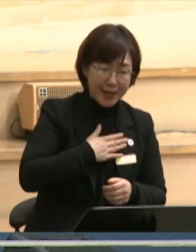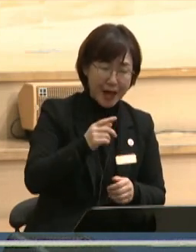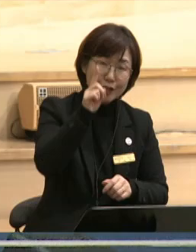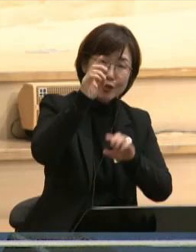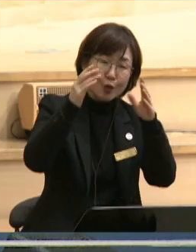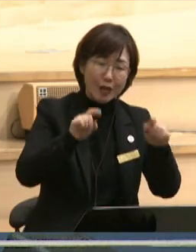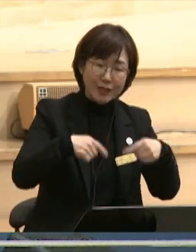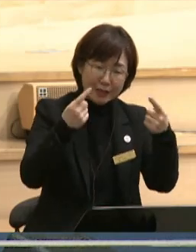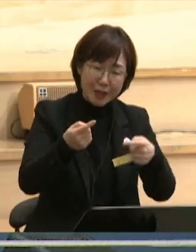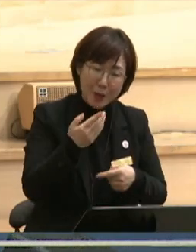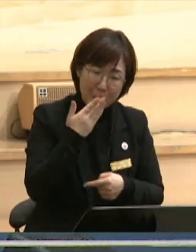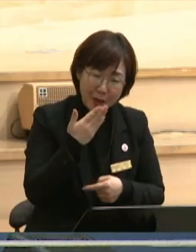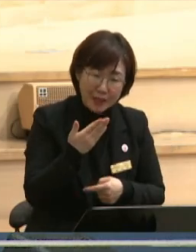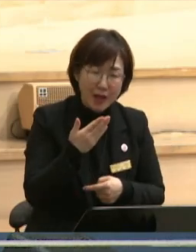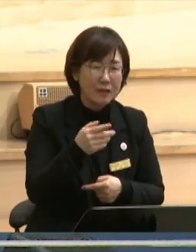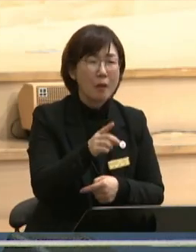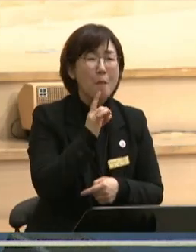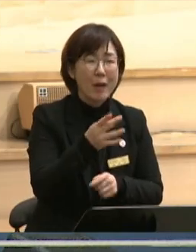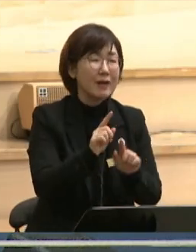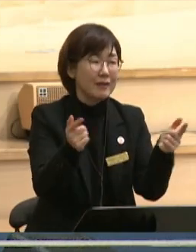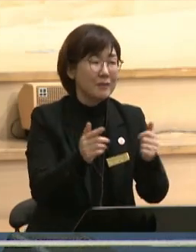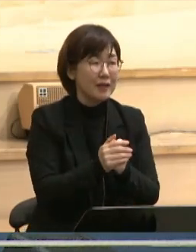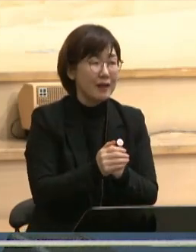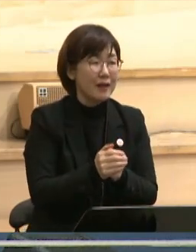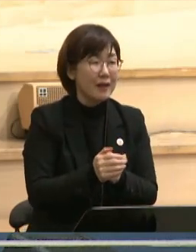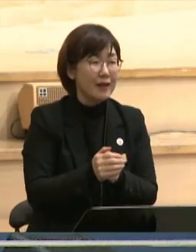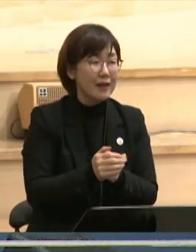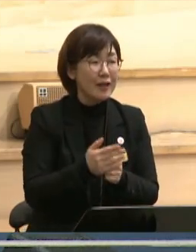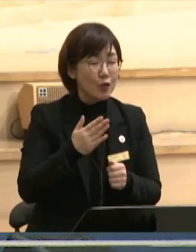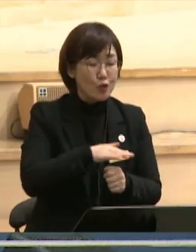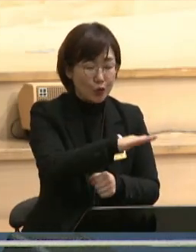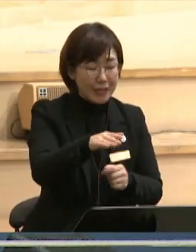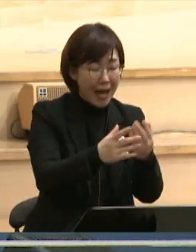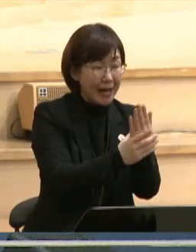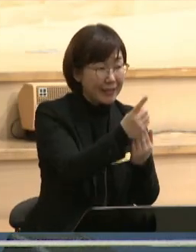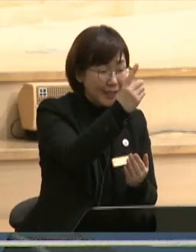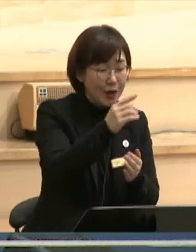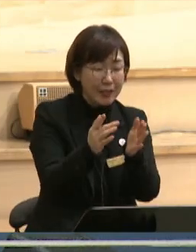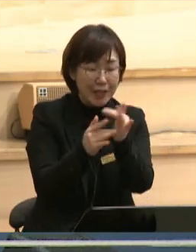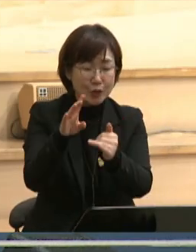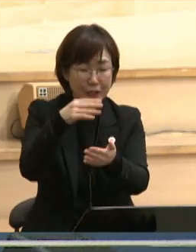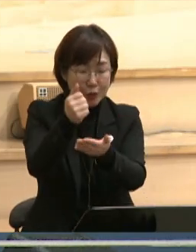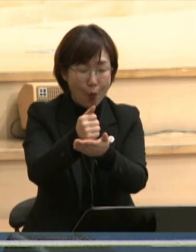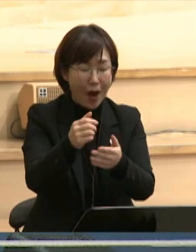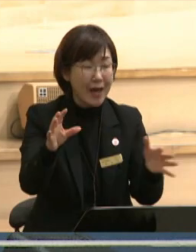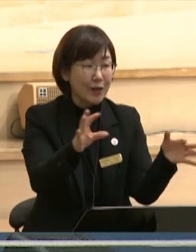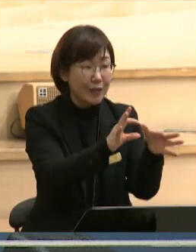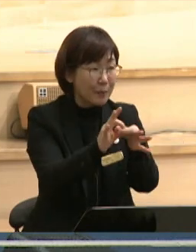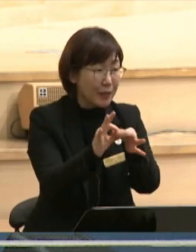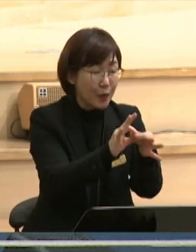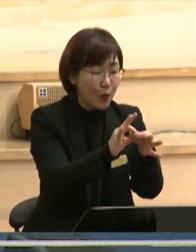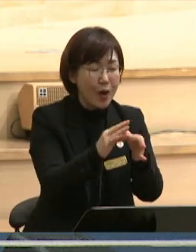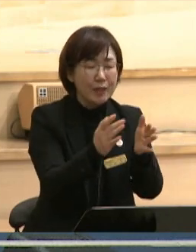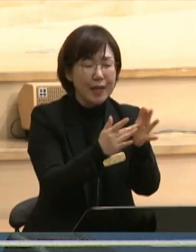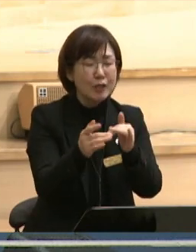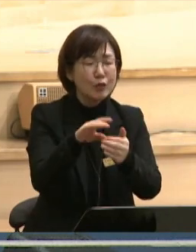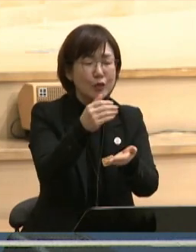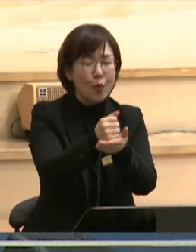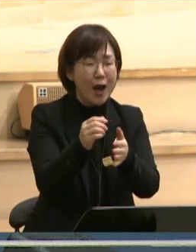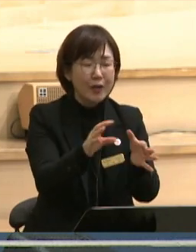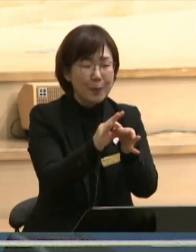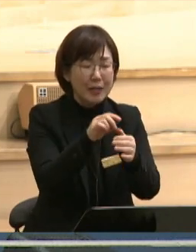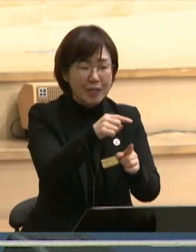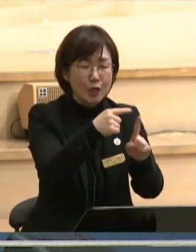한 몸을 이루는 교회가 되어져서 예수 그리스도와 연합하게 되어졌고 그 예수 그리스도와 연합해진 그